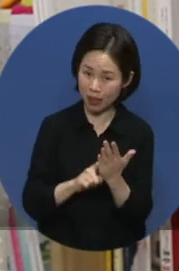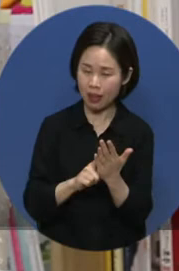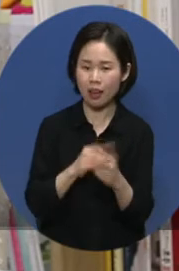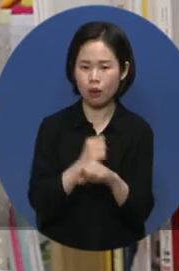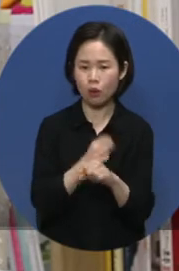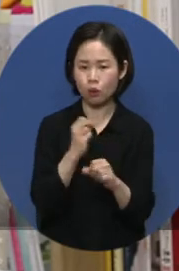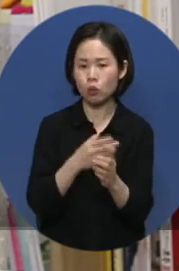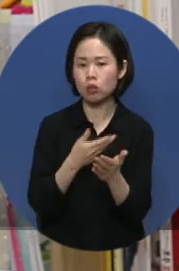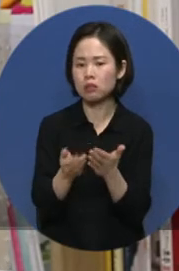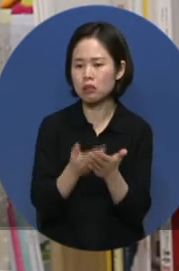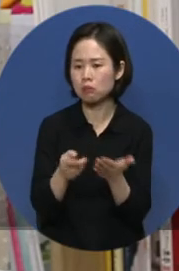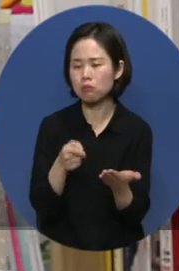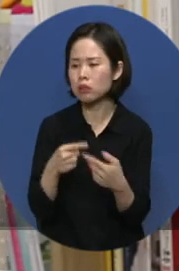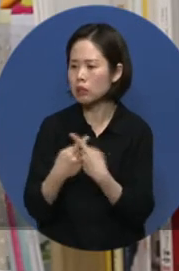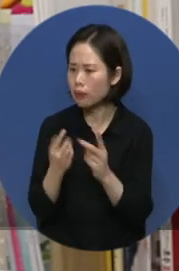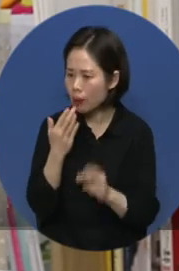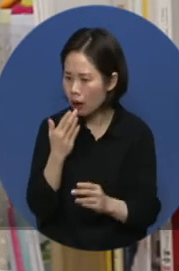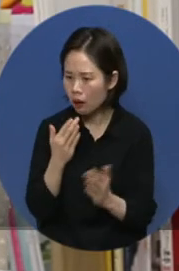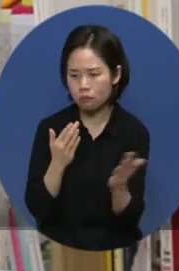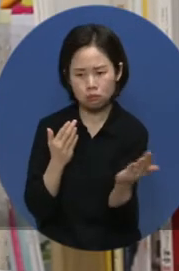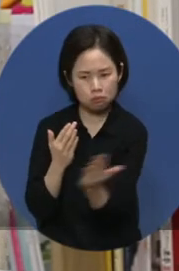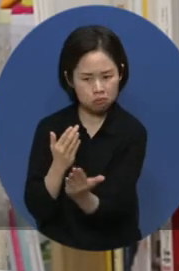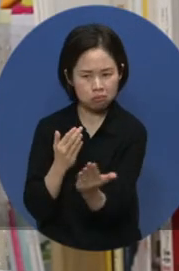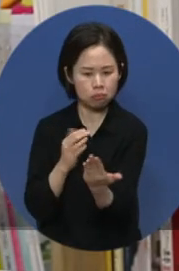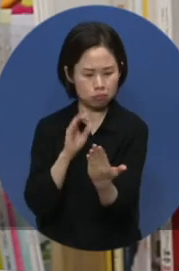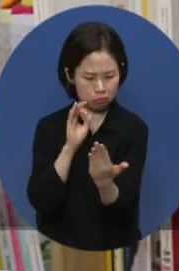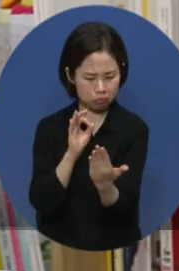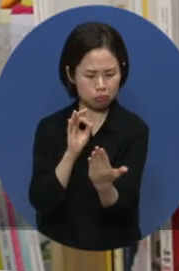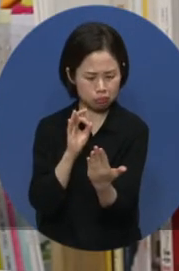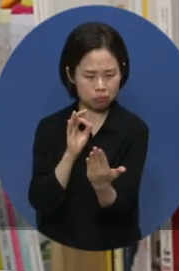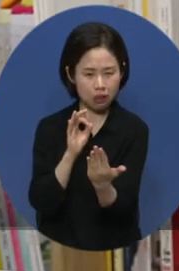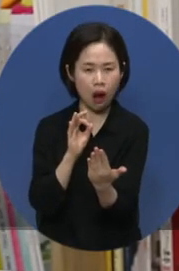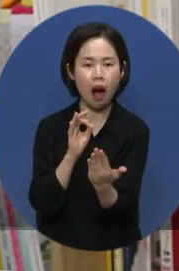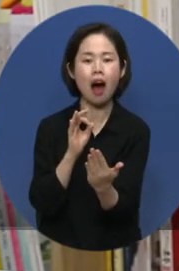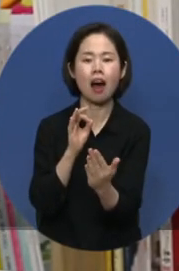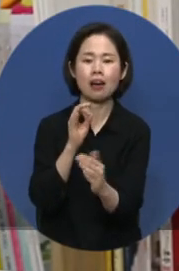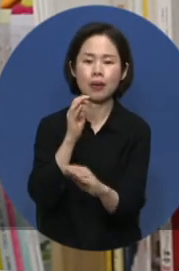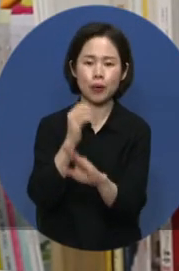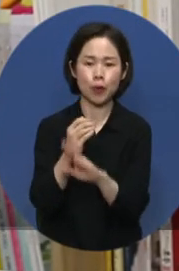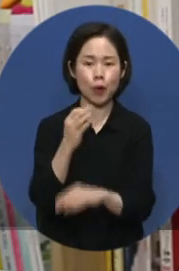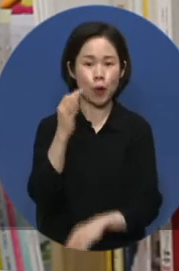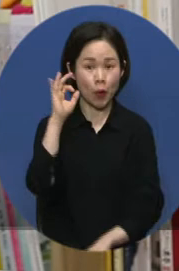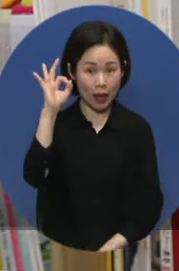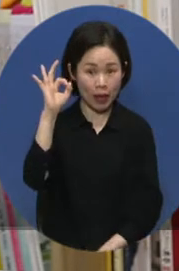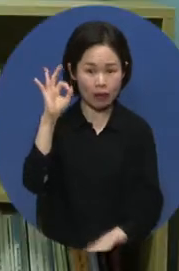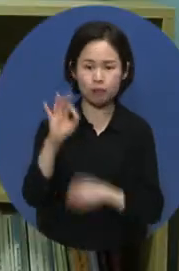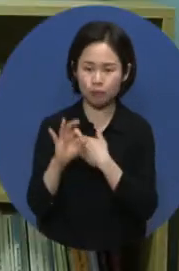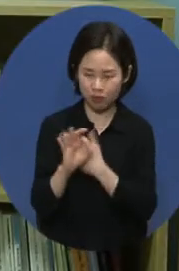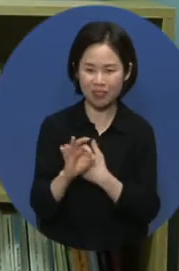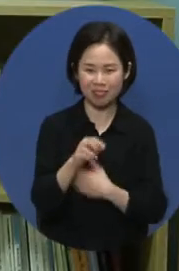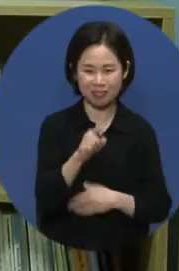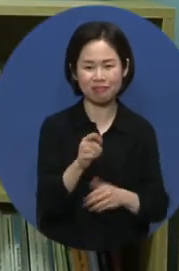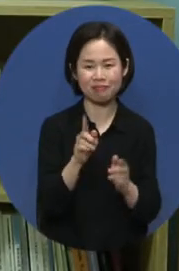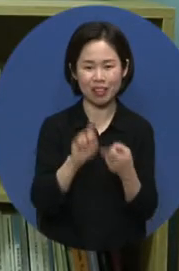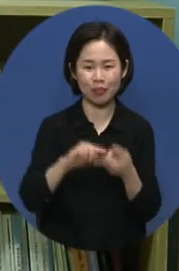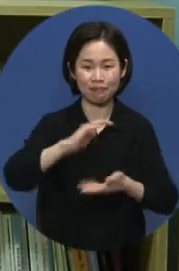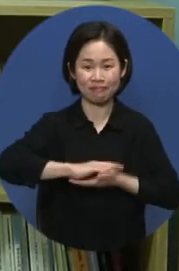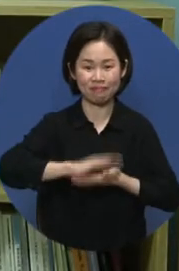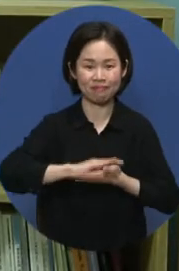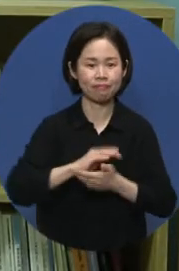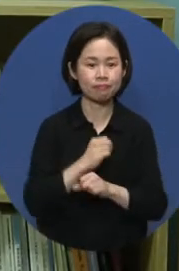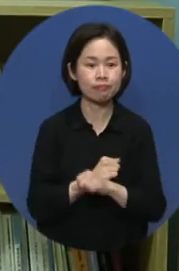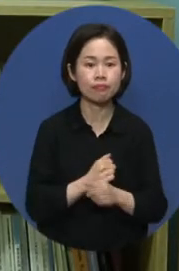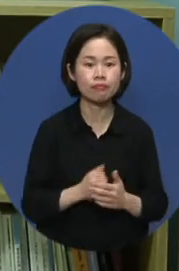잘 이해가 되는지 당사자 검토를 받고 최종적으로 쉬운 정보가 세상에 나오게 됩니다. 그러면 작업을